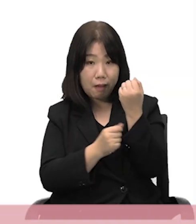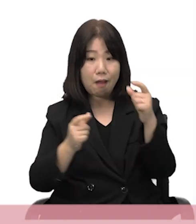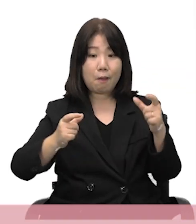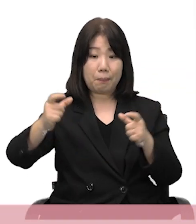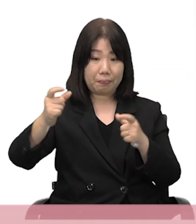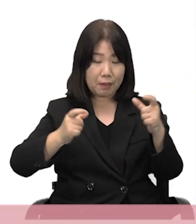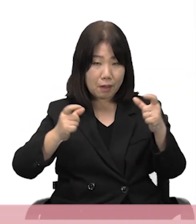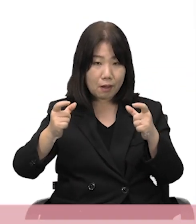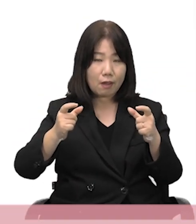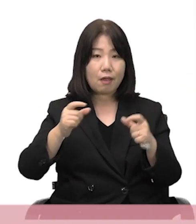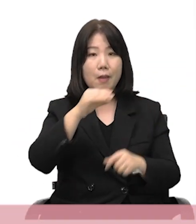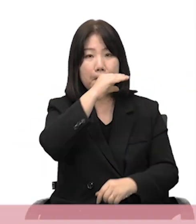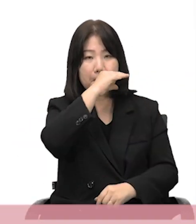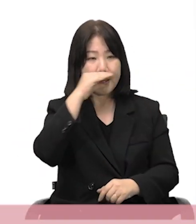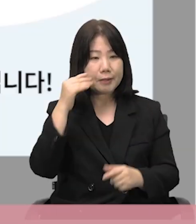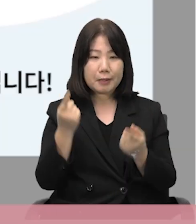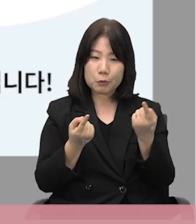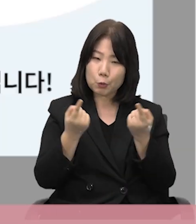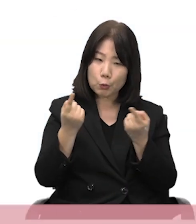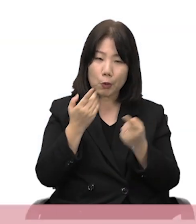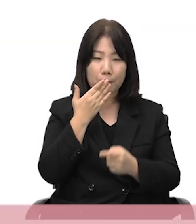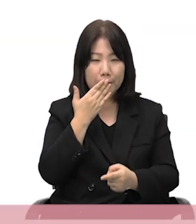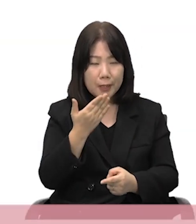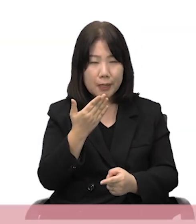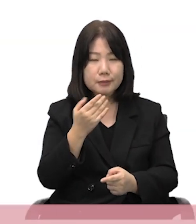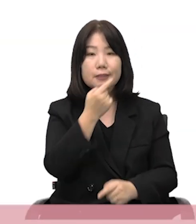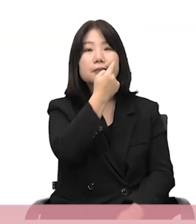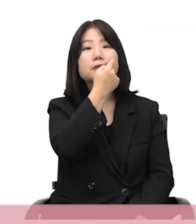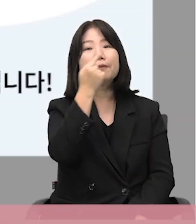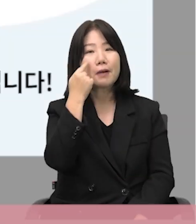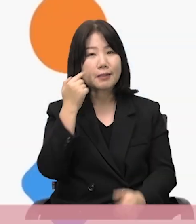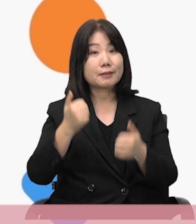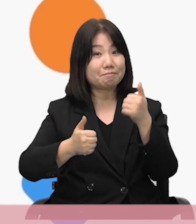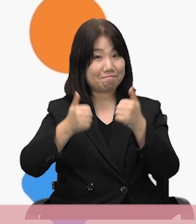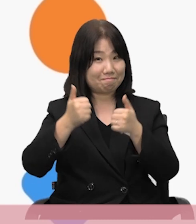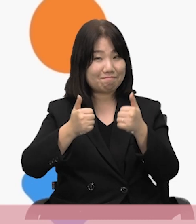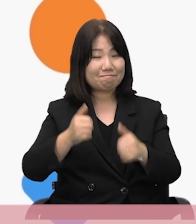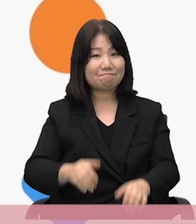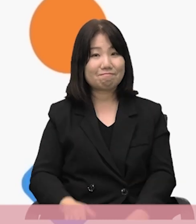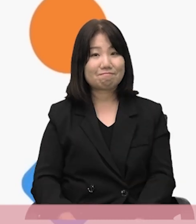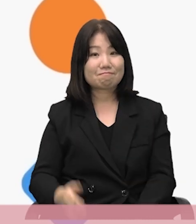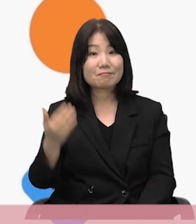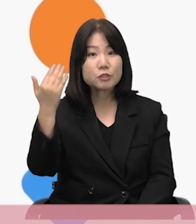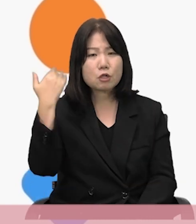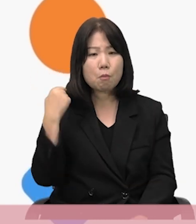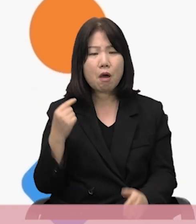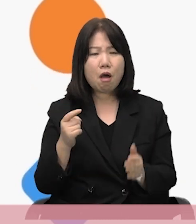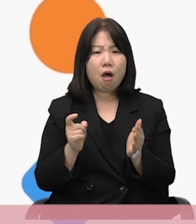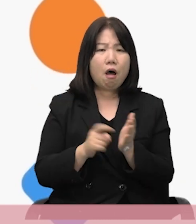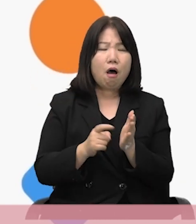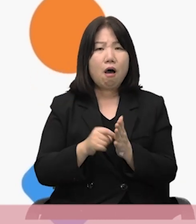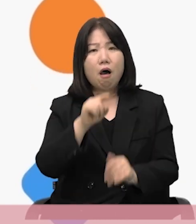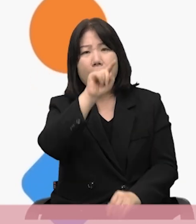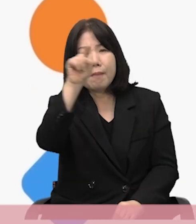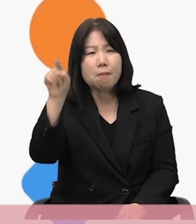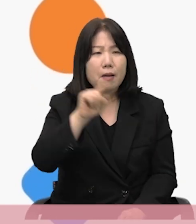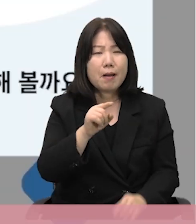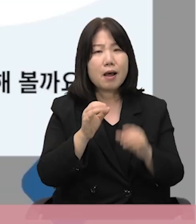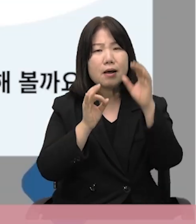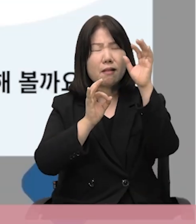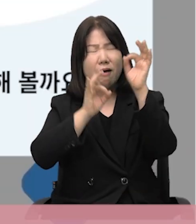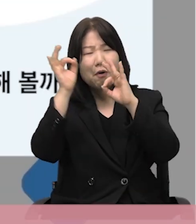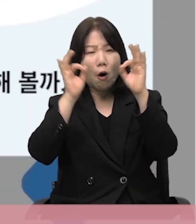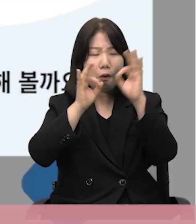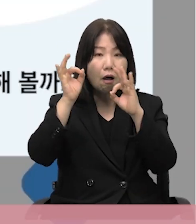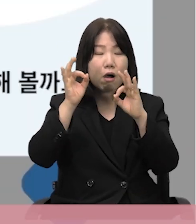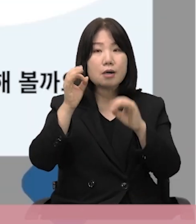돌리기는 바르게 위치를 조정할 수 있는지를 확인하는 미션이에요. 지난번에 급하게 눌렀다가 실수해서